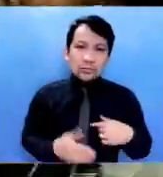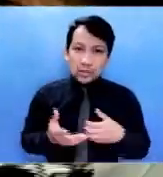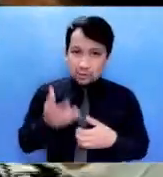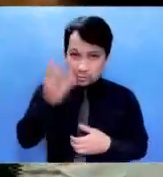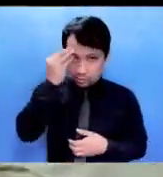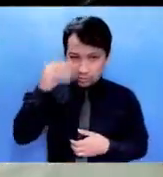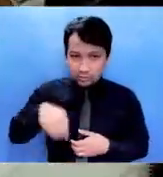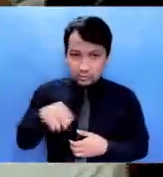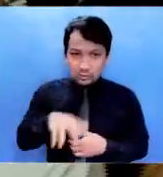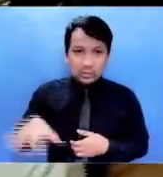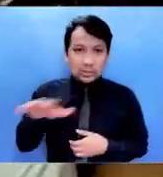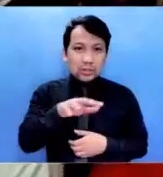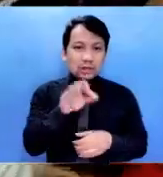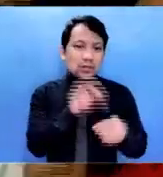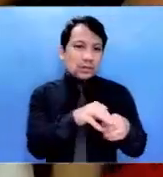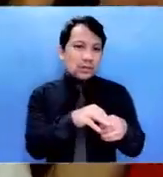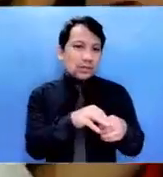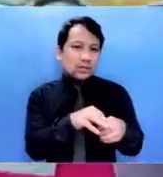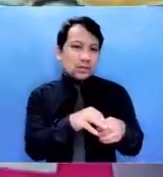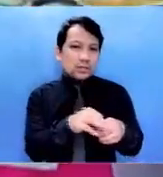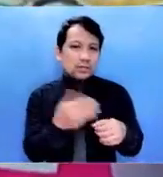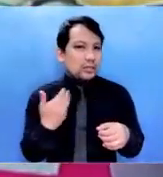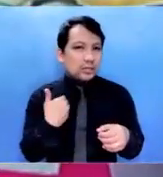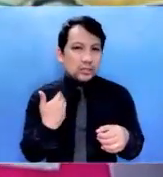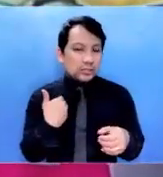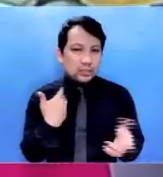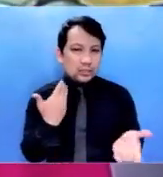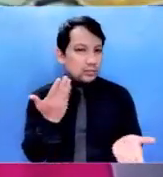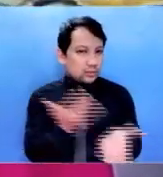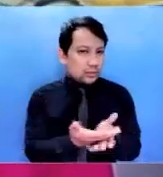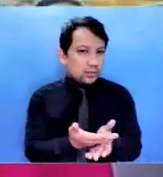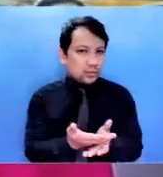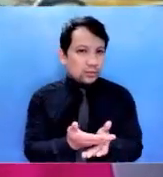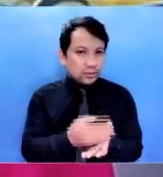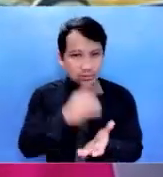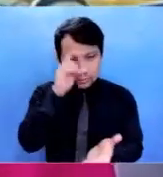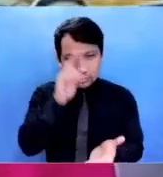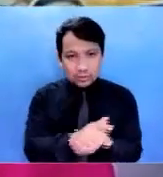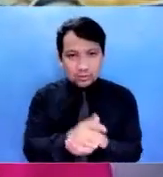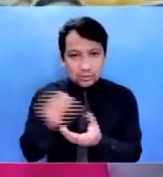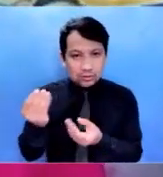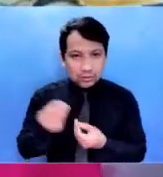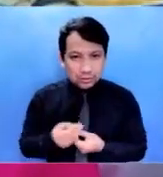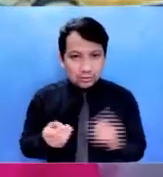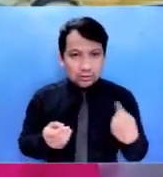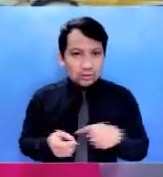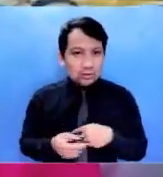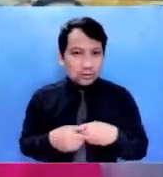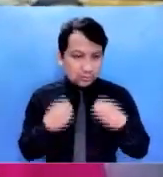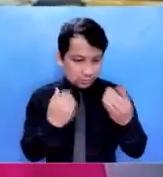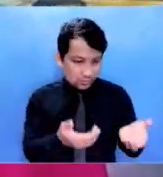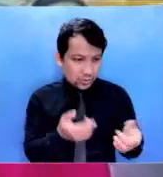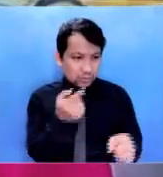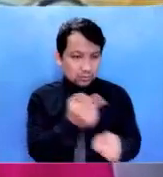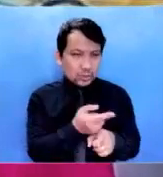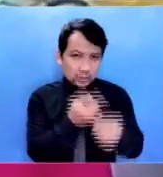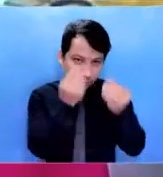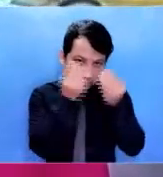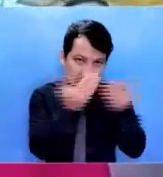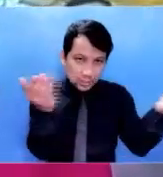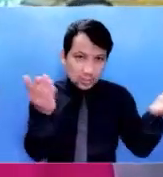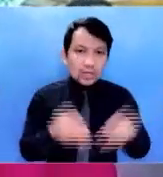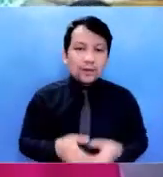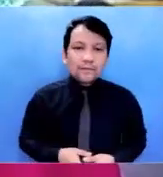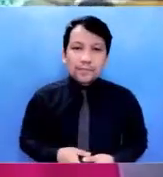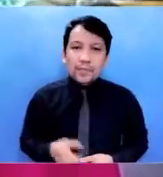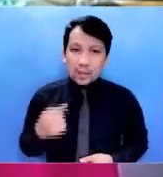mga eleksyon, it's not over until it's over. Paniniwala ko, if given the chance na mabigyan ng tamang impormasyon,